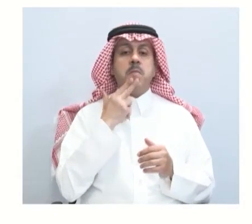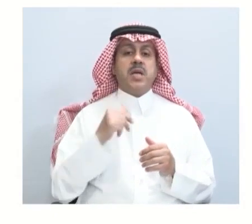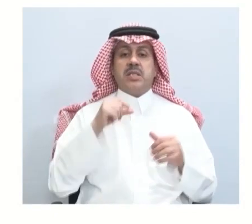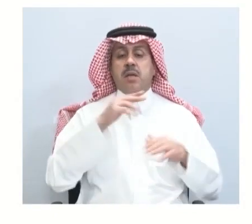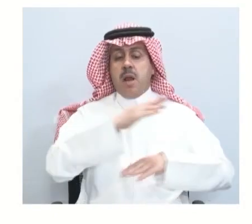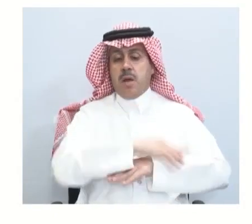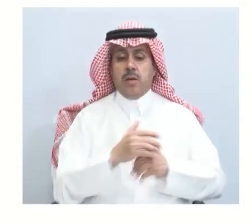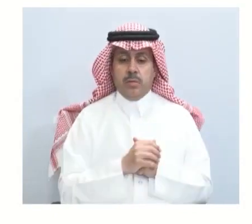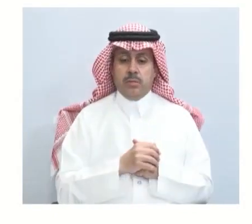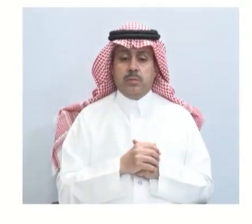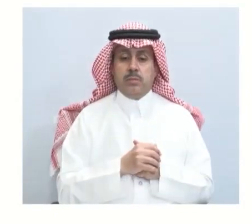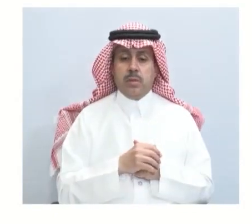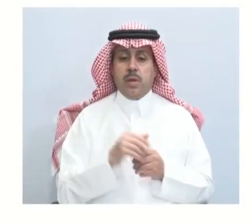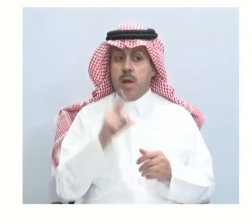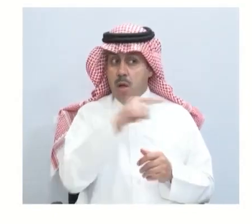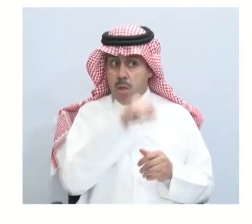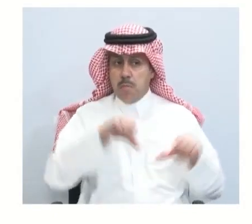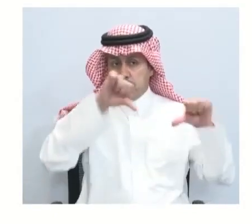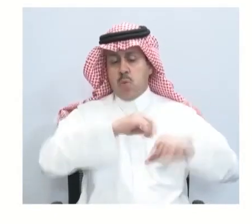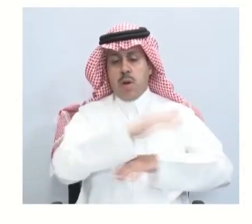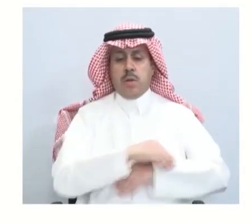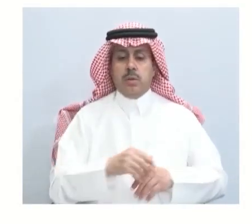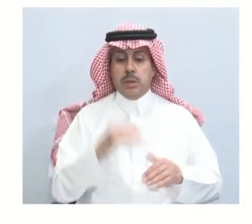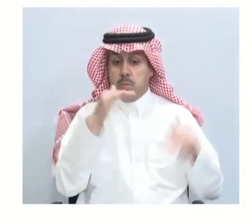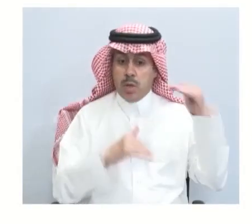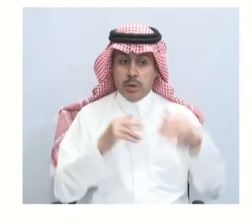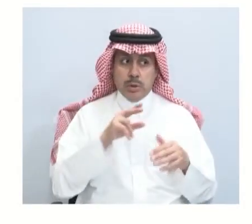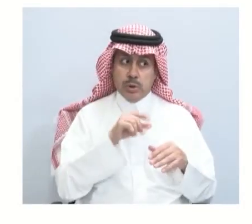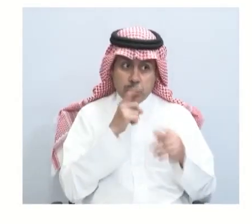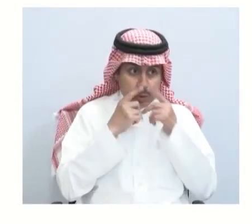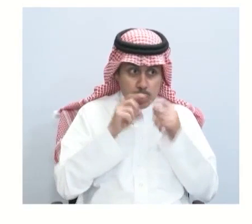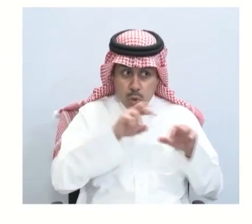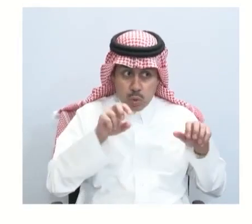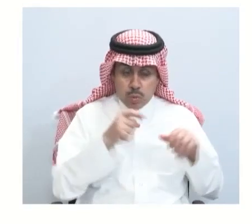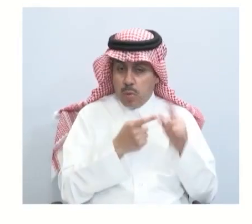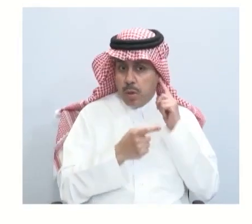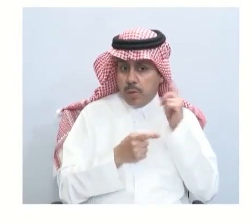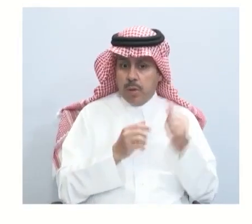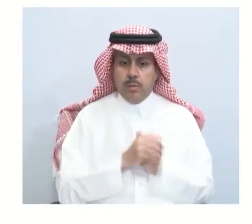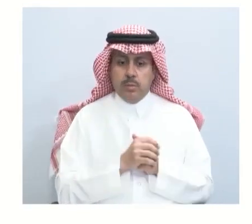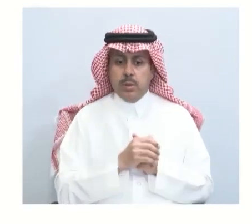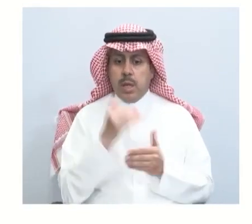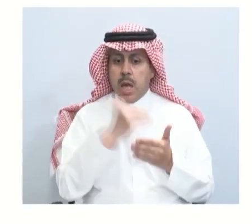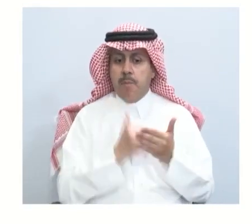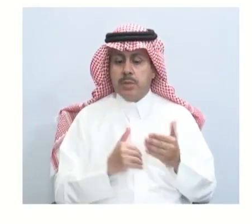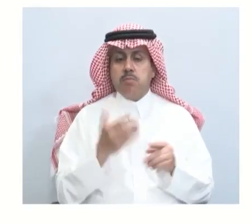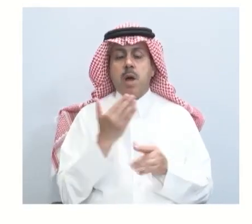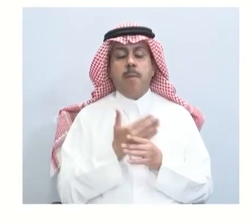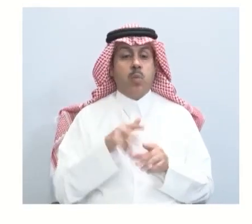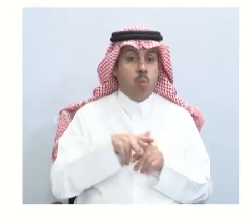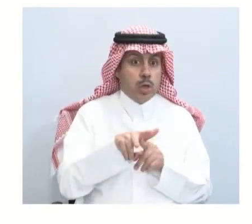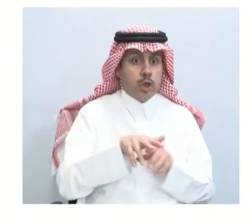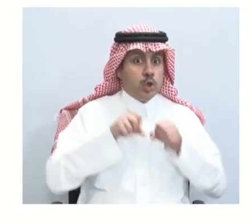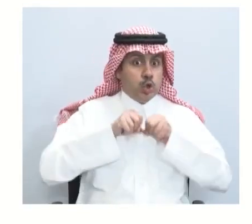الاخلاق المقارنه بين التجسس والتحسس تعداد اهم الاسباب المؤديه لشيوع البغضاء بين المسلمين